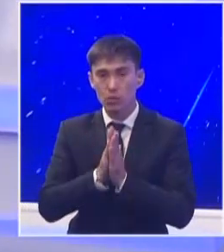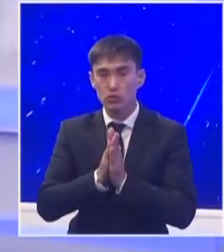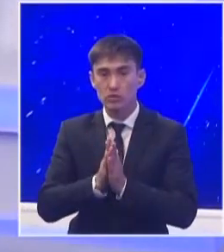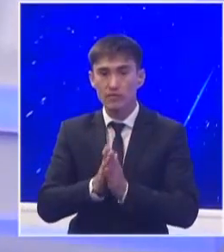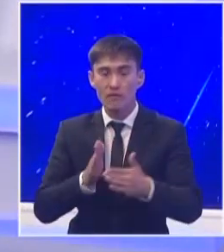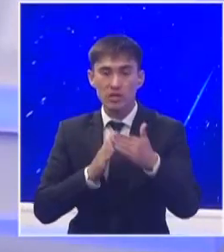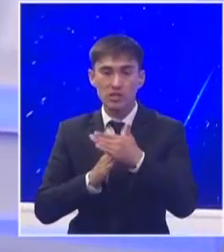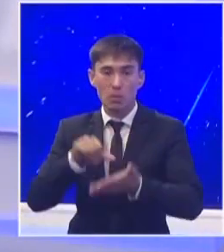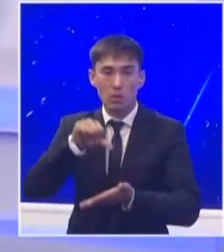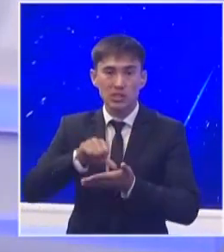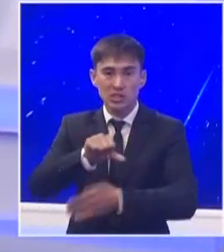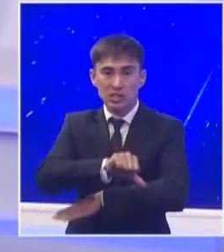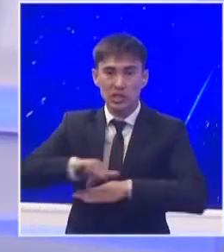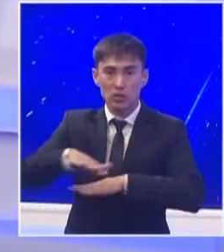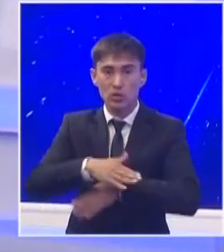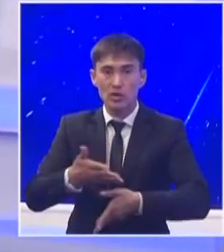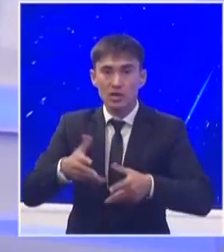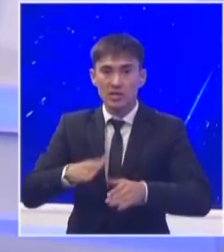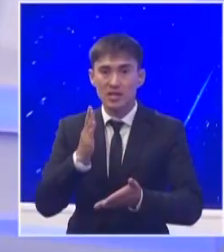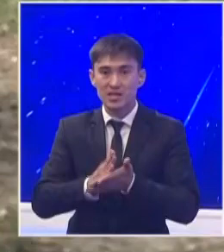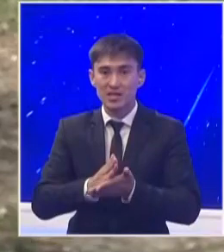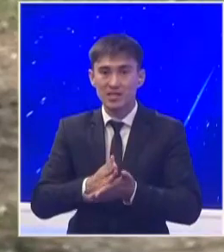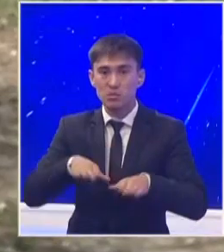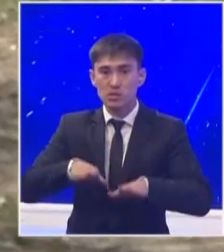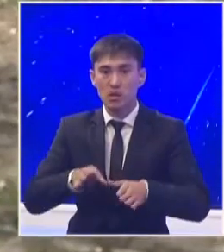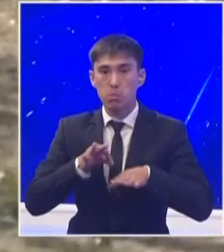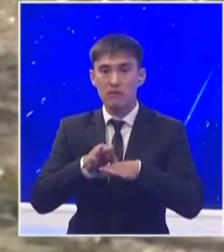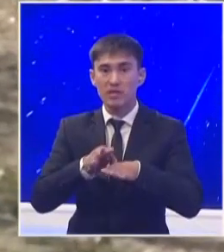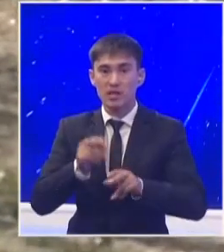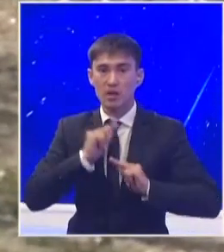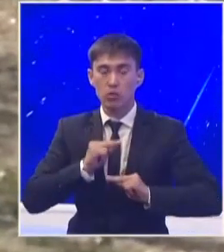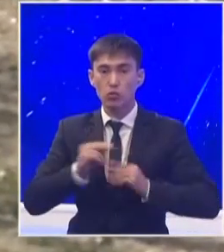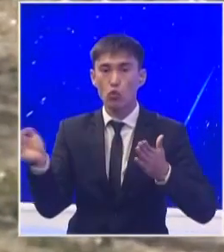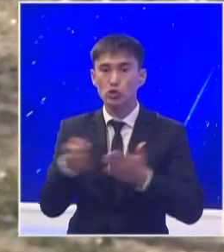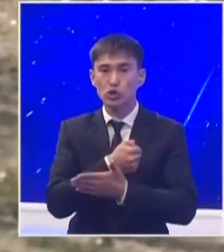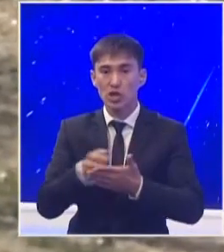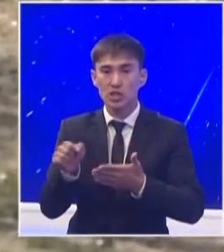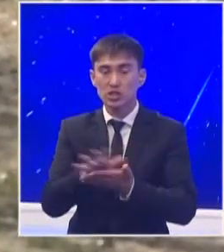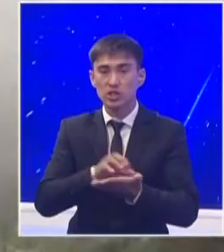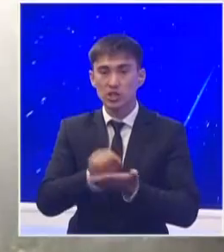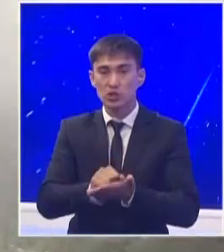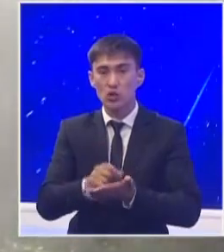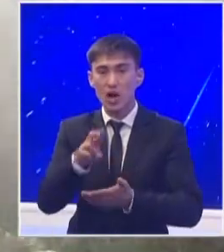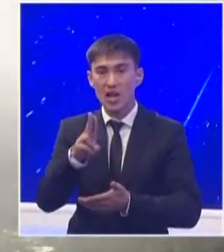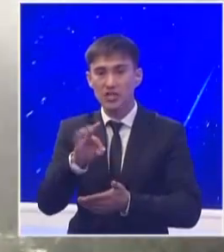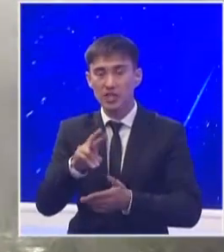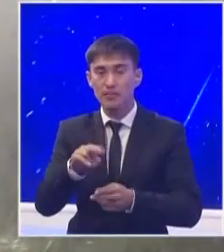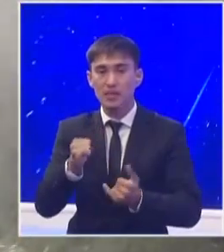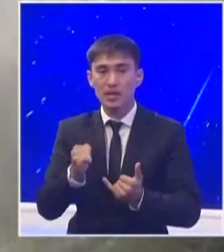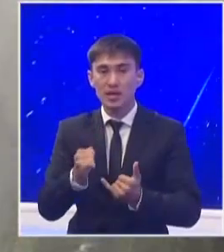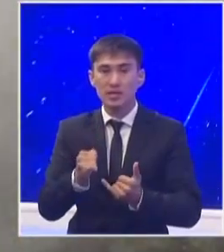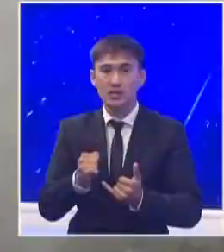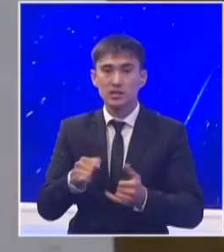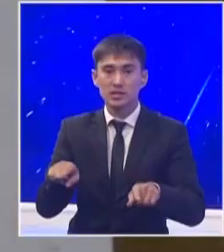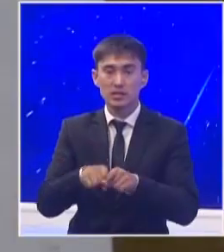воздержаться от посещения территорий, где имеются отметки о проведении работы по уничтожению клещей. В таких местах запрещается выпас скота